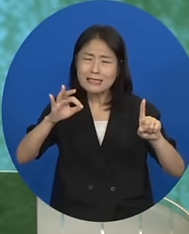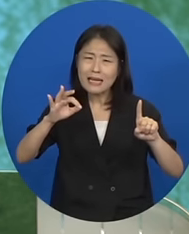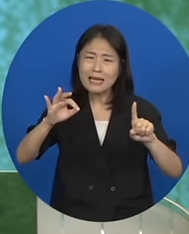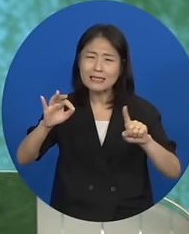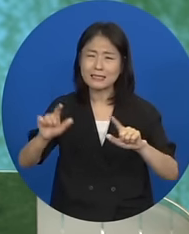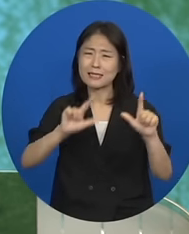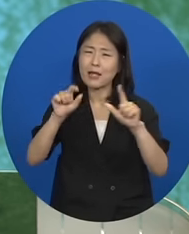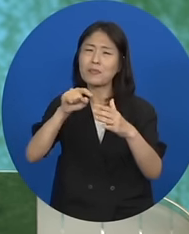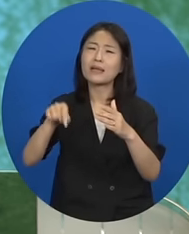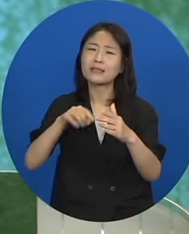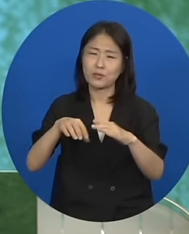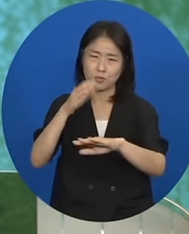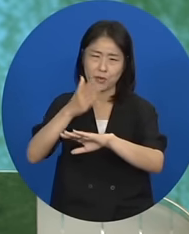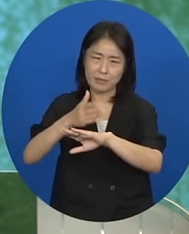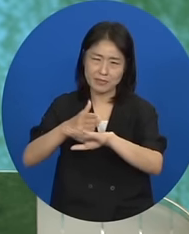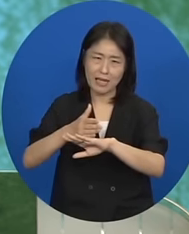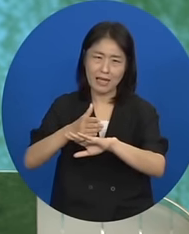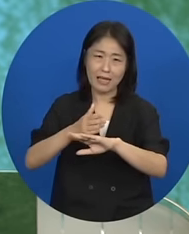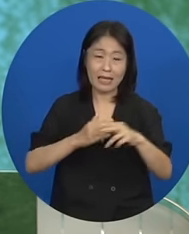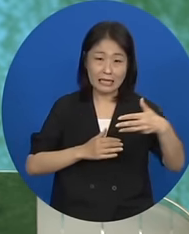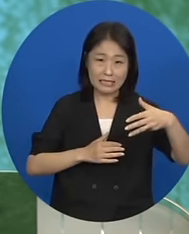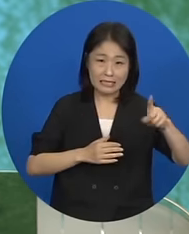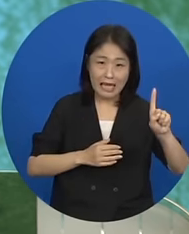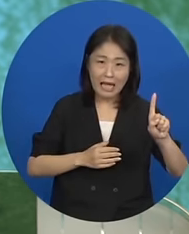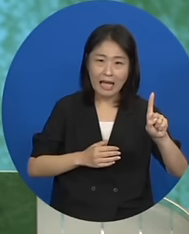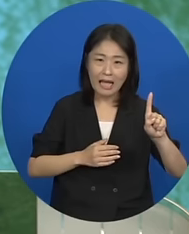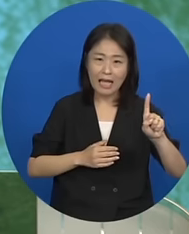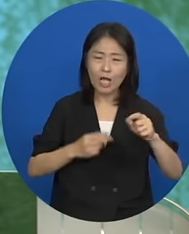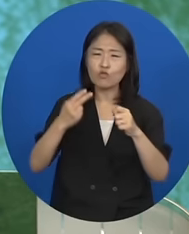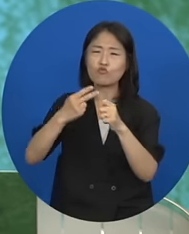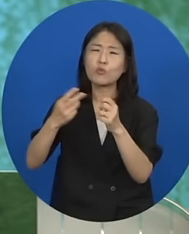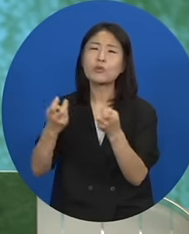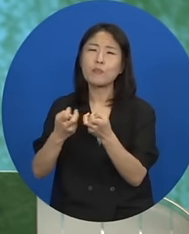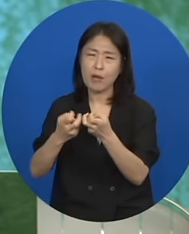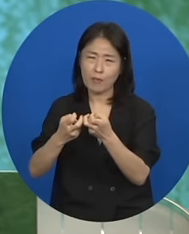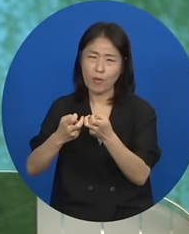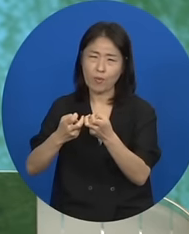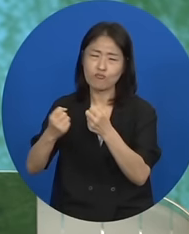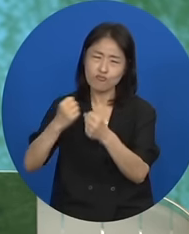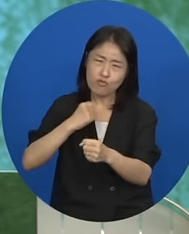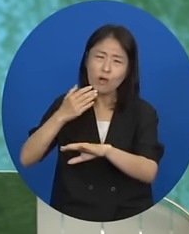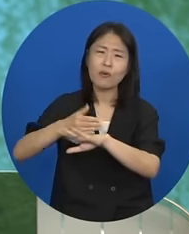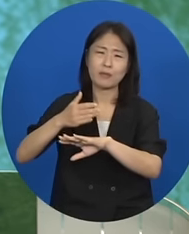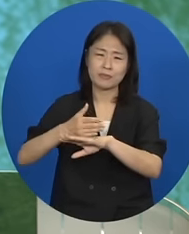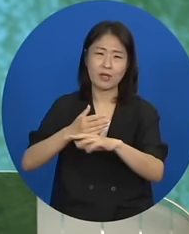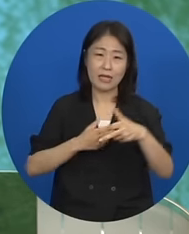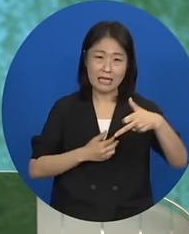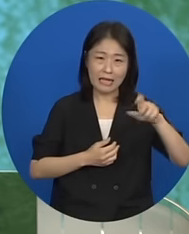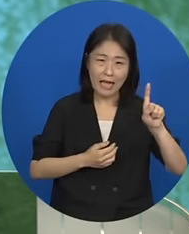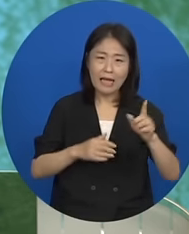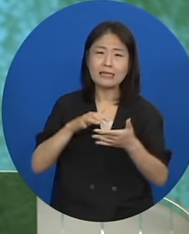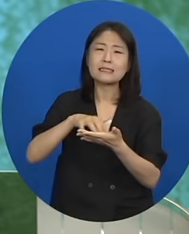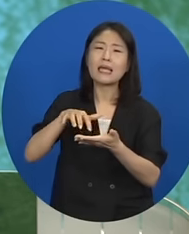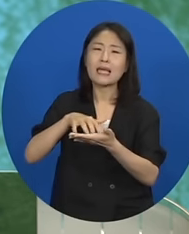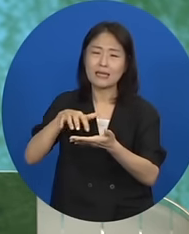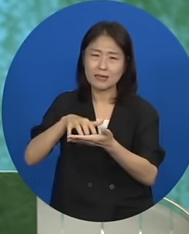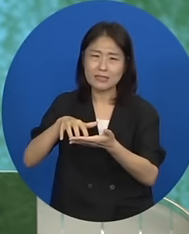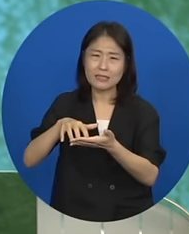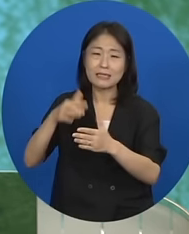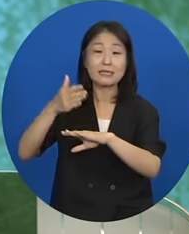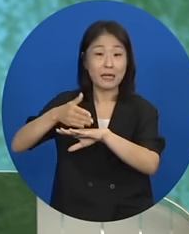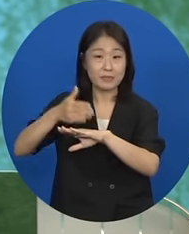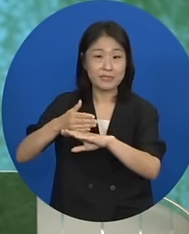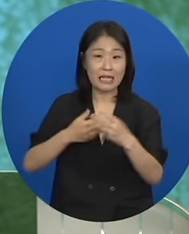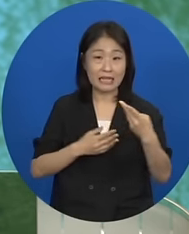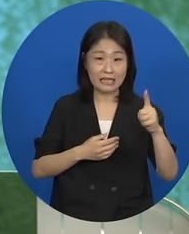감사하자 자 차선도 감사하자 카운트 하듯 감사하자